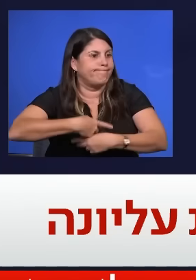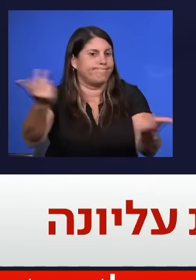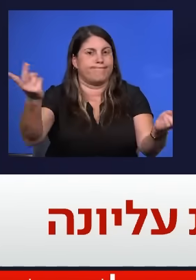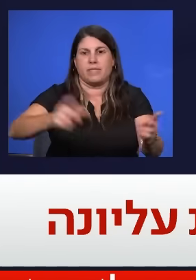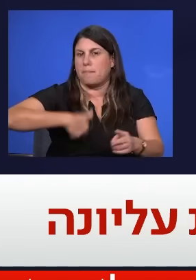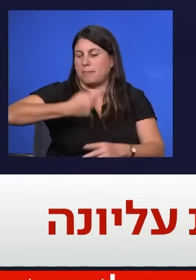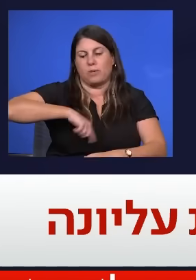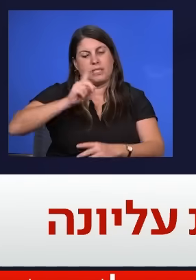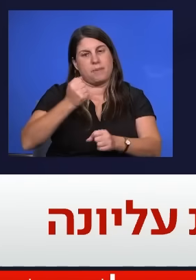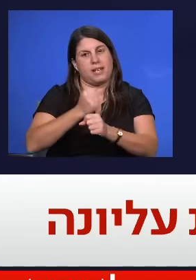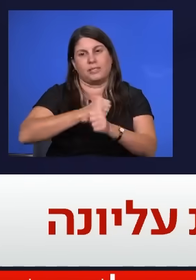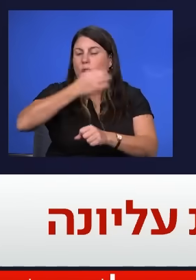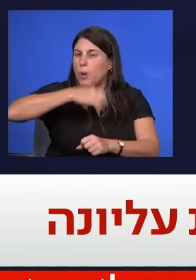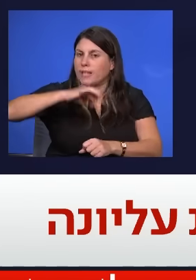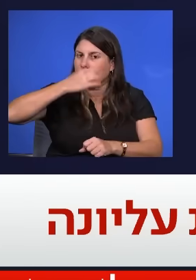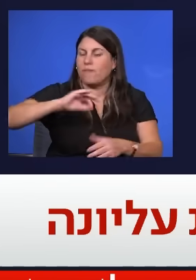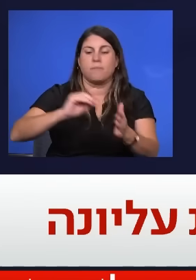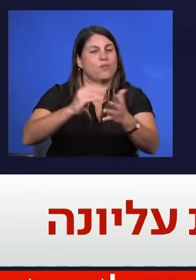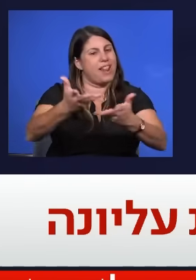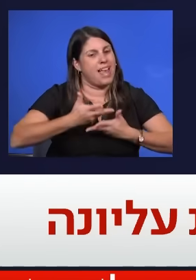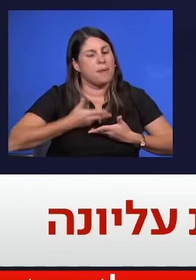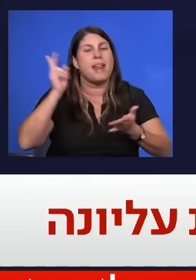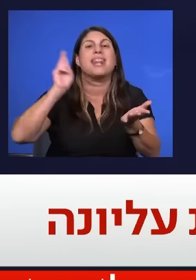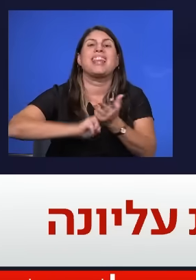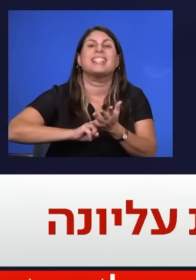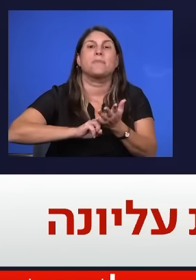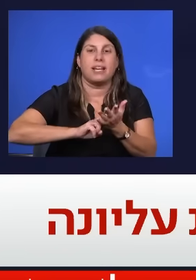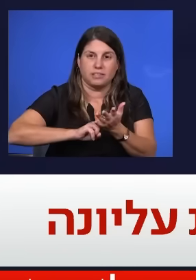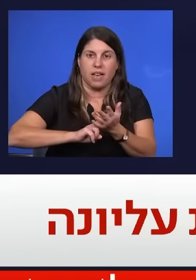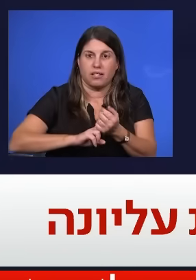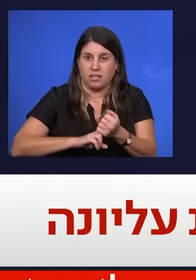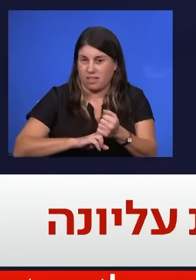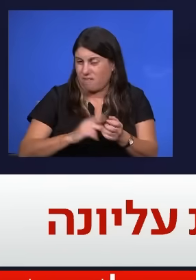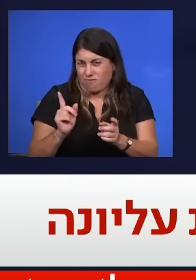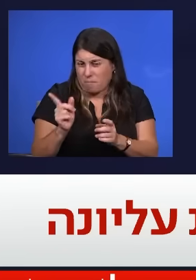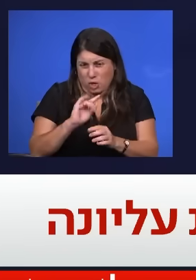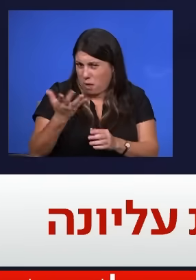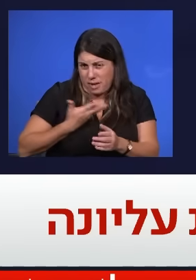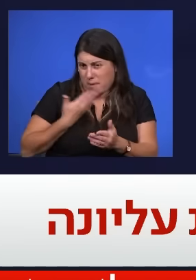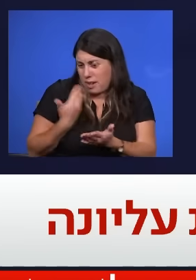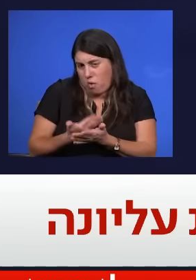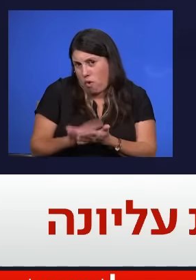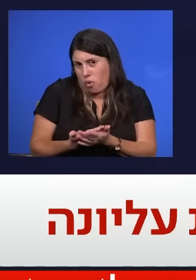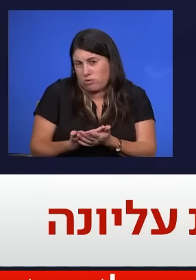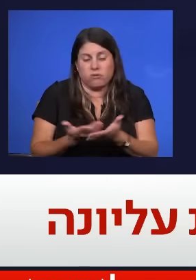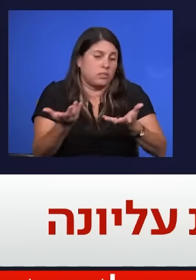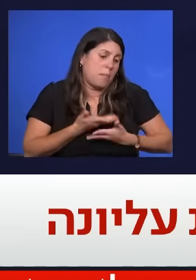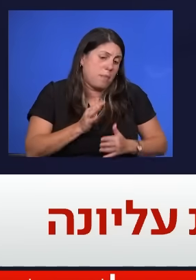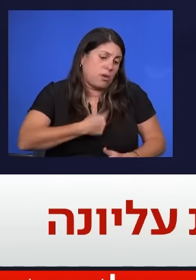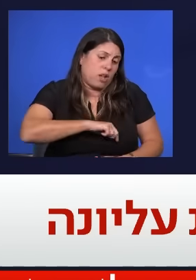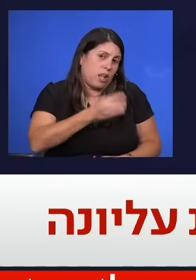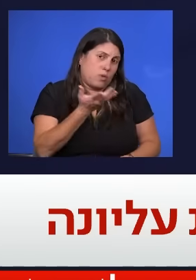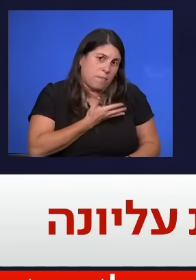על מנת לקבל את הלגיטימציה, ומי שלא יקבל את ההוכחות האלה, יקבל את מה שאנחנו קיבלנו בחצר האחורית בבית